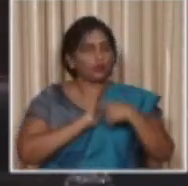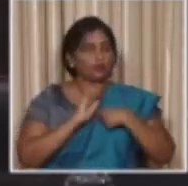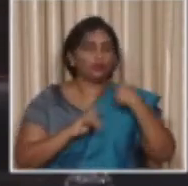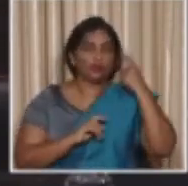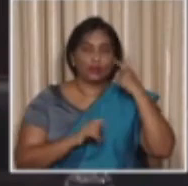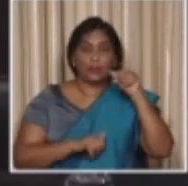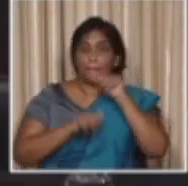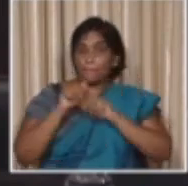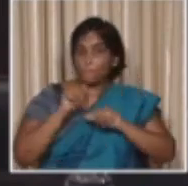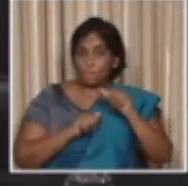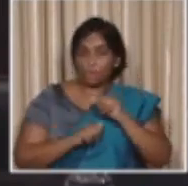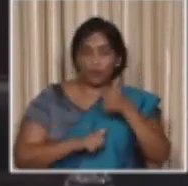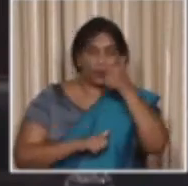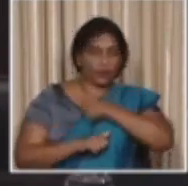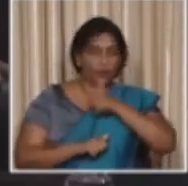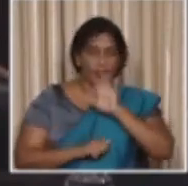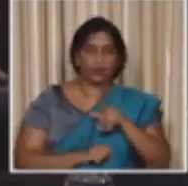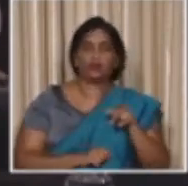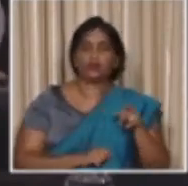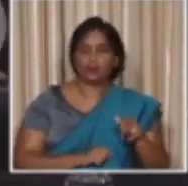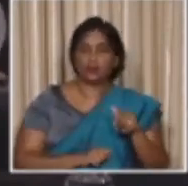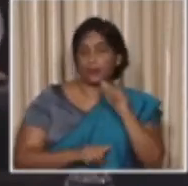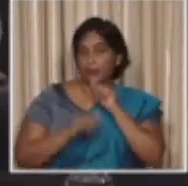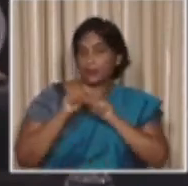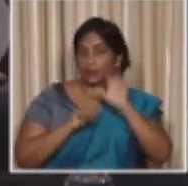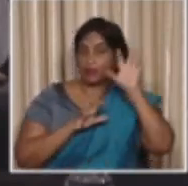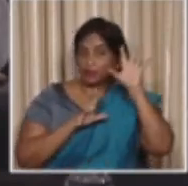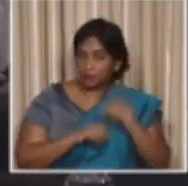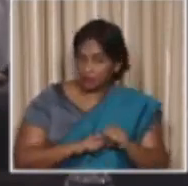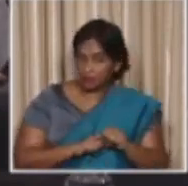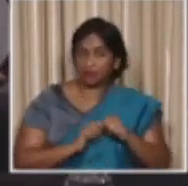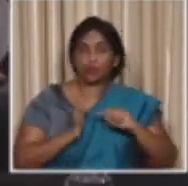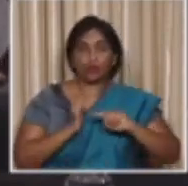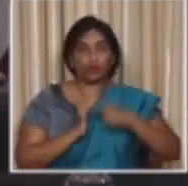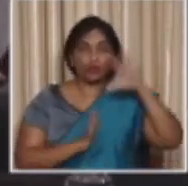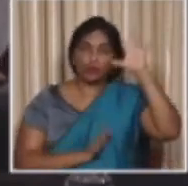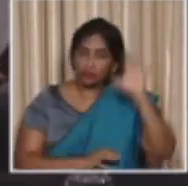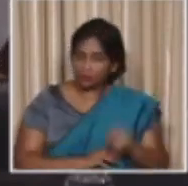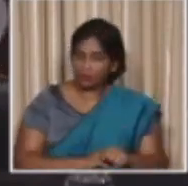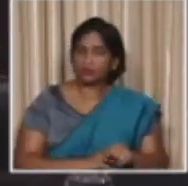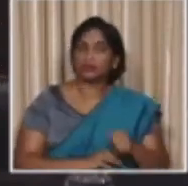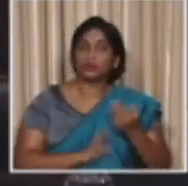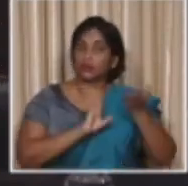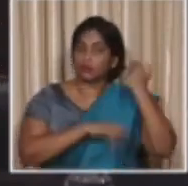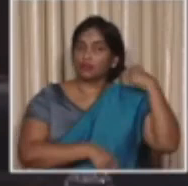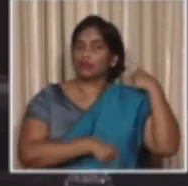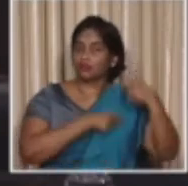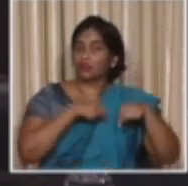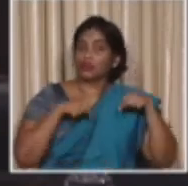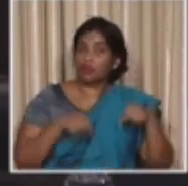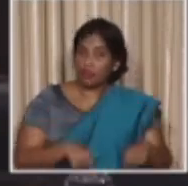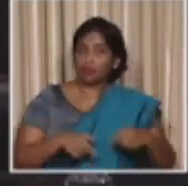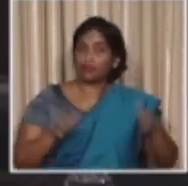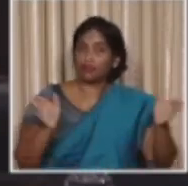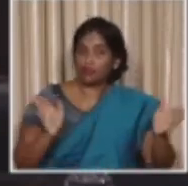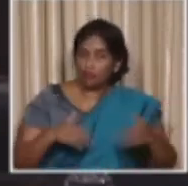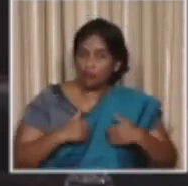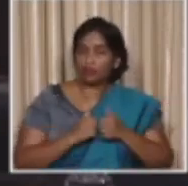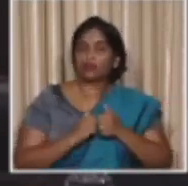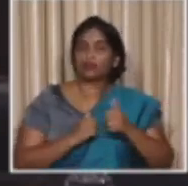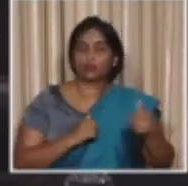තමයි මේ ඖෂධ මාෆියාව. බෙහෙත් ගෙන්වීමේදී, උපකරණ ගෙන්වීමේදී එදා ඉඳලා අද දක්වා තවමත් ක්‍රියාත්මක